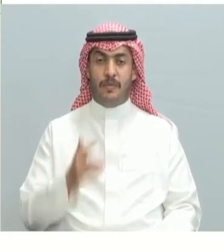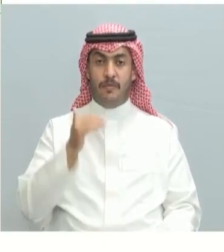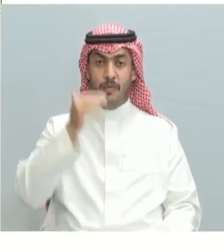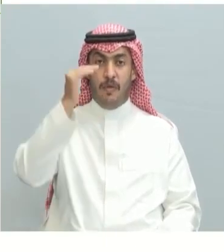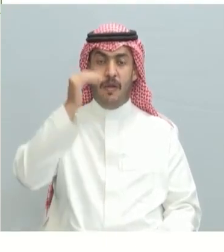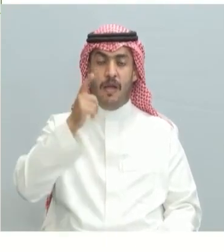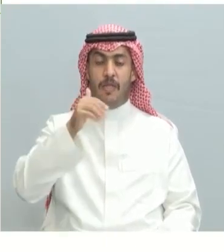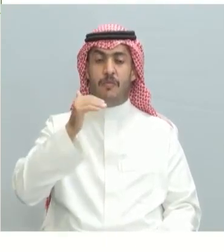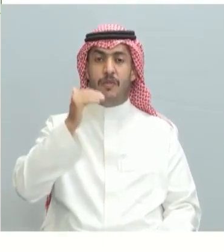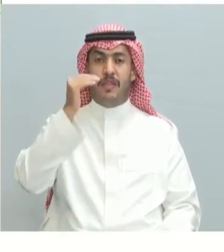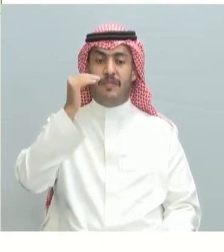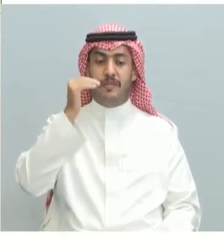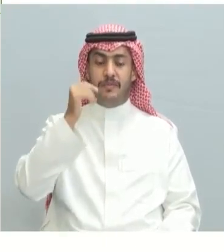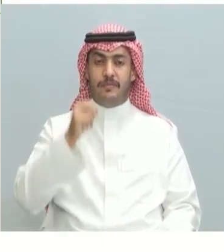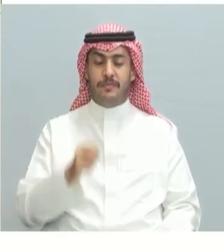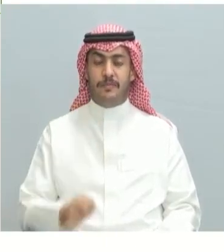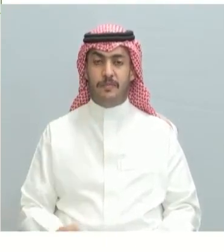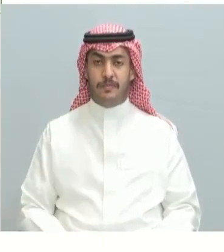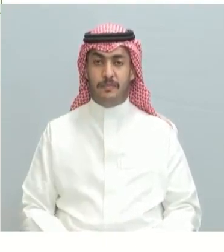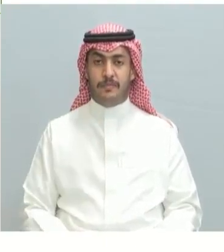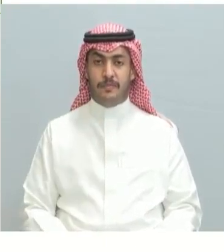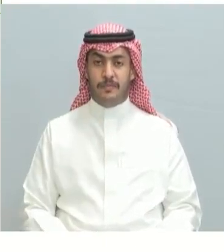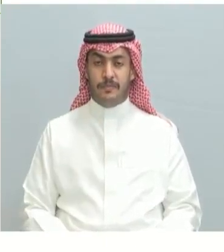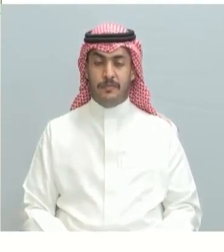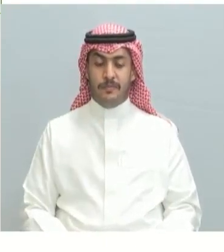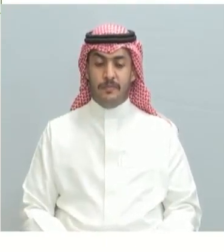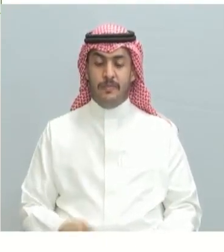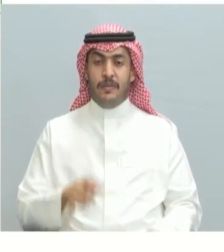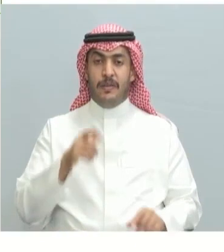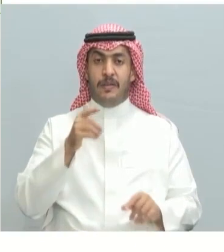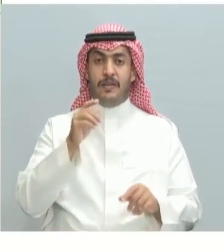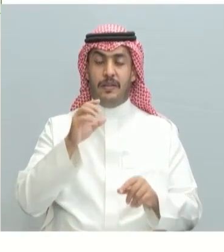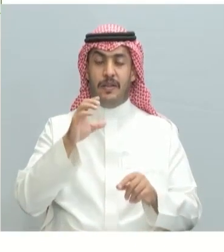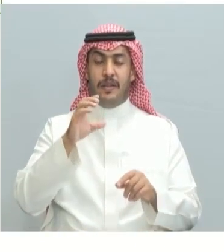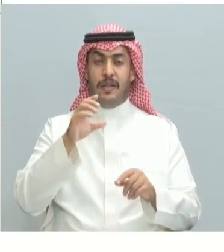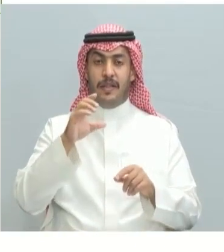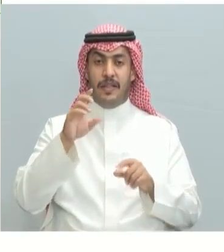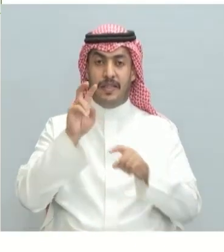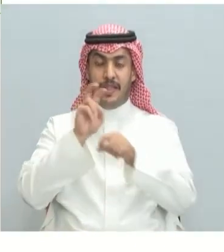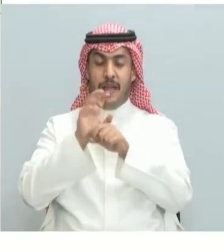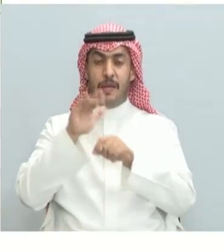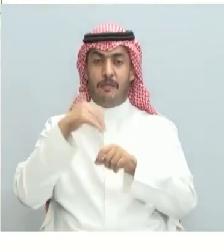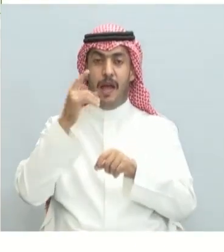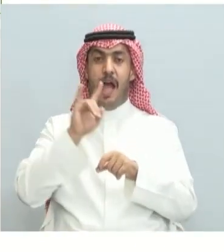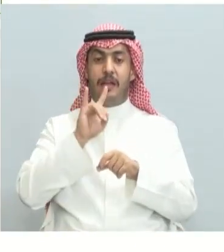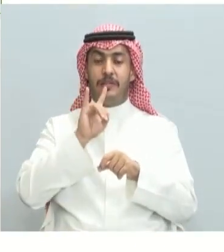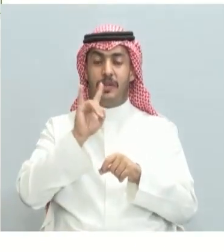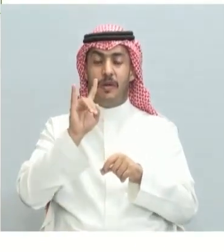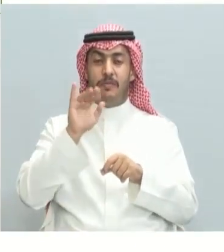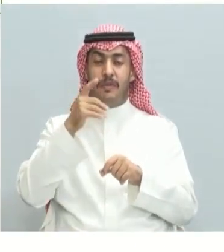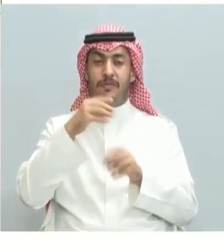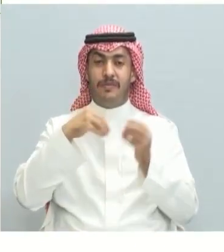هو مرتفع فحقق الدين طويل الاجل استحقاقا بعد 10 سنوات